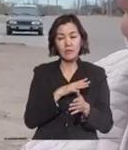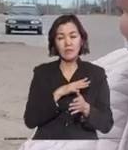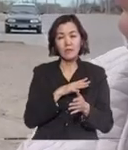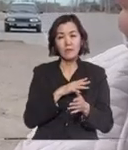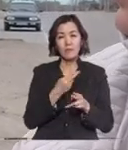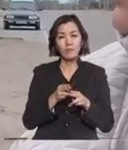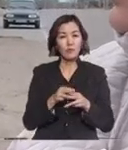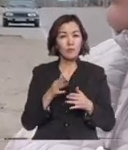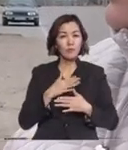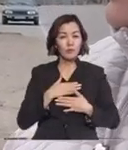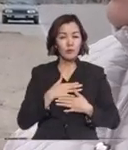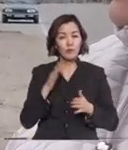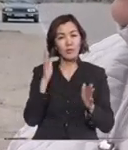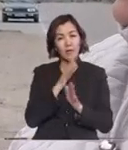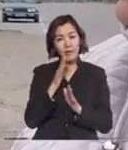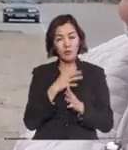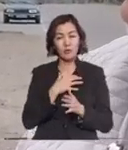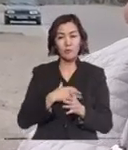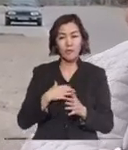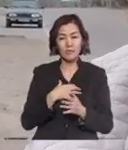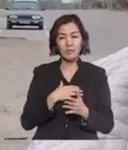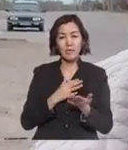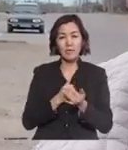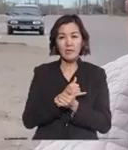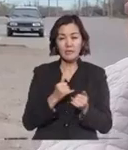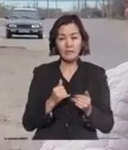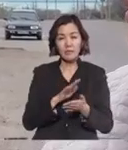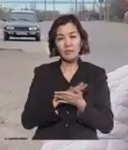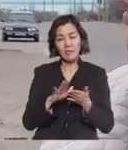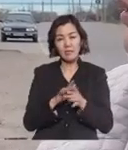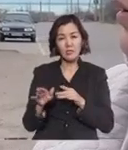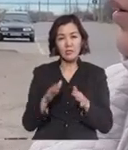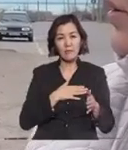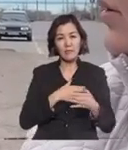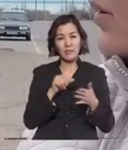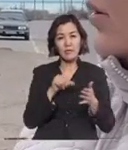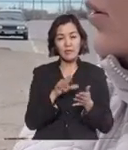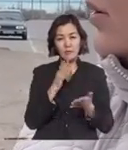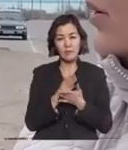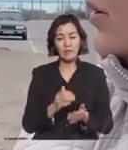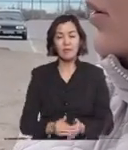болады. Бұл біз үшін де, табиғат үшін де маңызды. Қызметкерлер тазалық шарасына белсене қатысып жатыр.